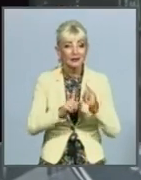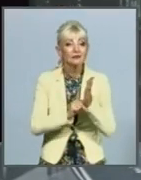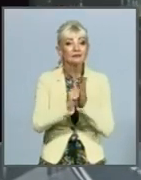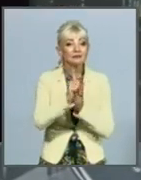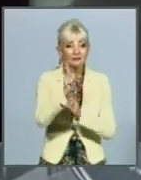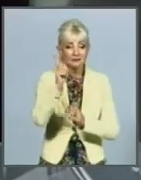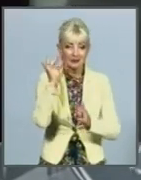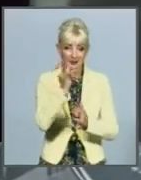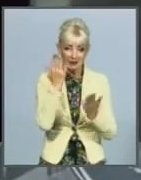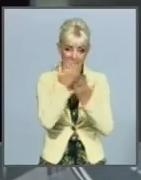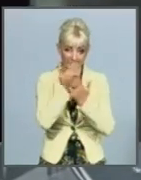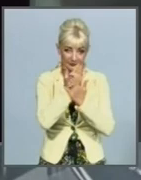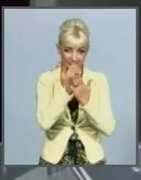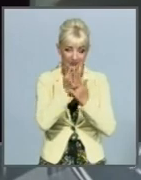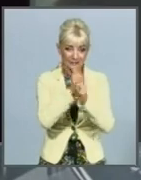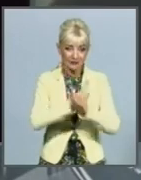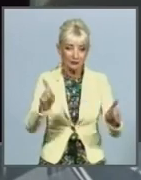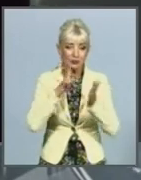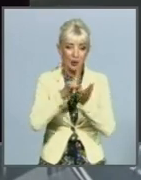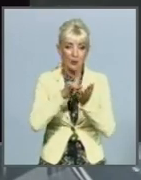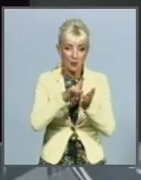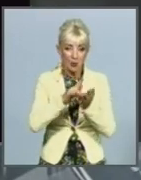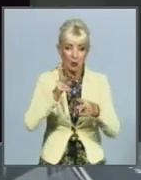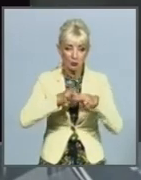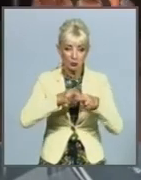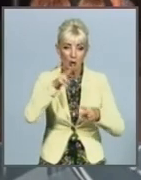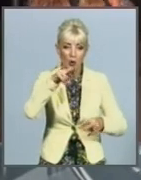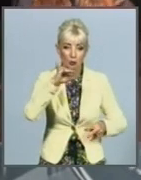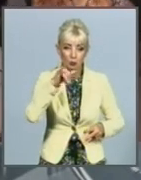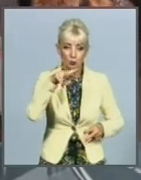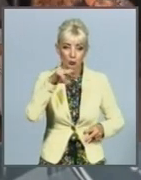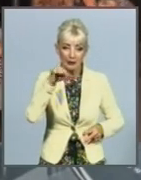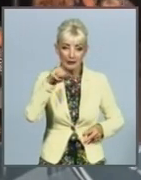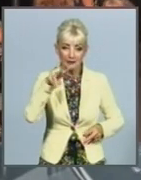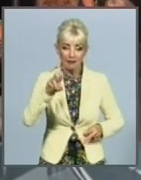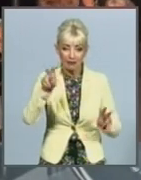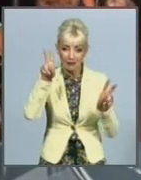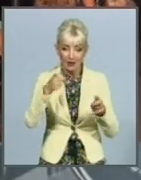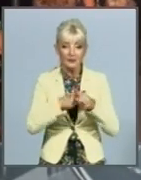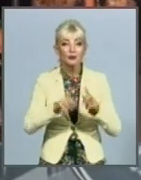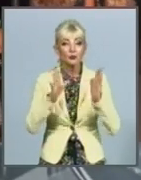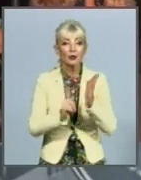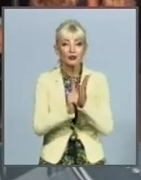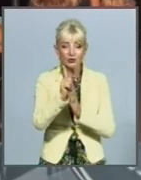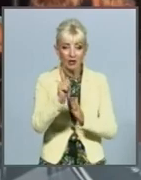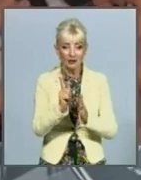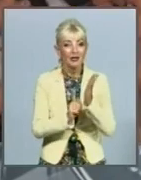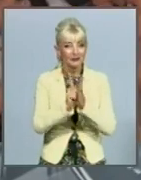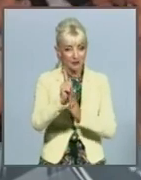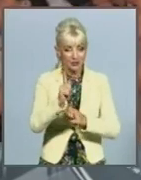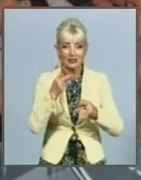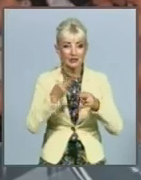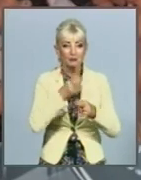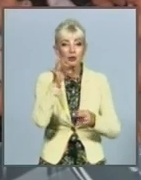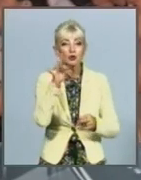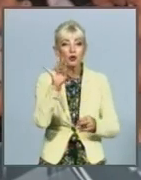із кінострічки «Дивовижна подорож доктора Дулітла». Та в районі наголошують, це лише початок, оскільки стартує безстрокова